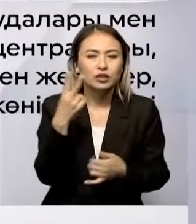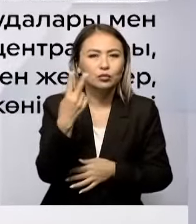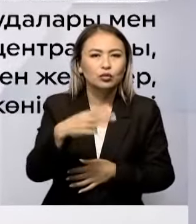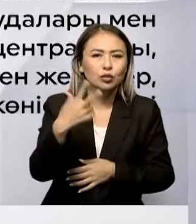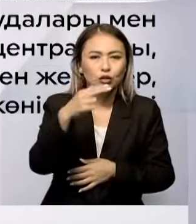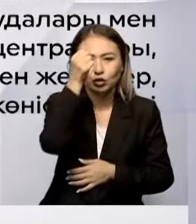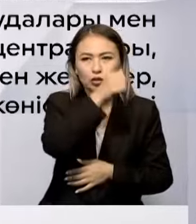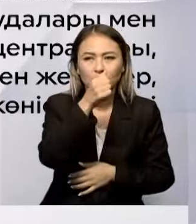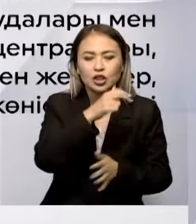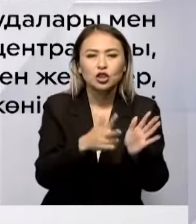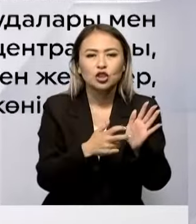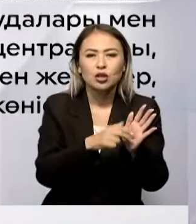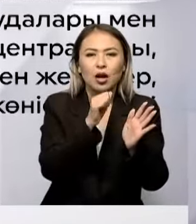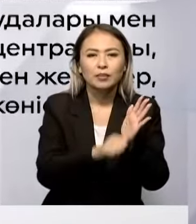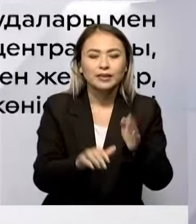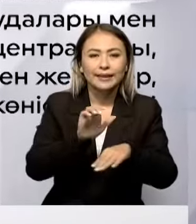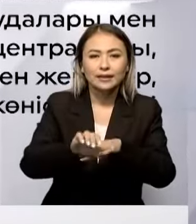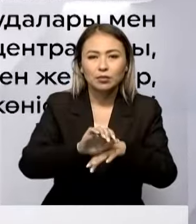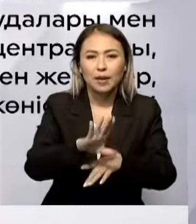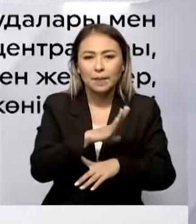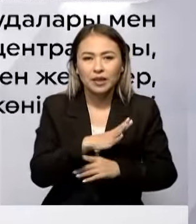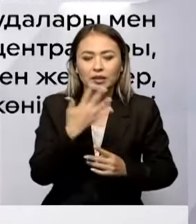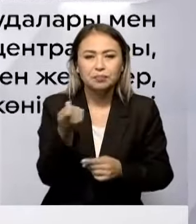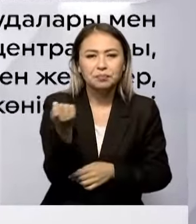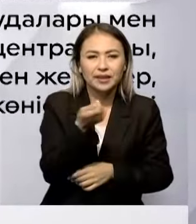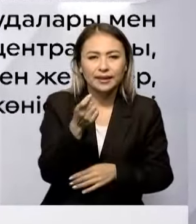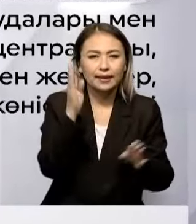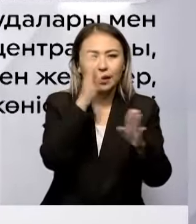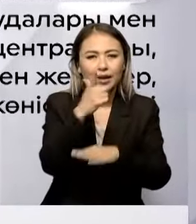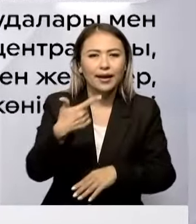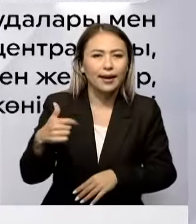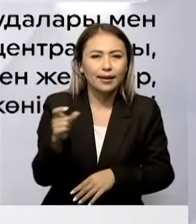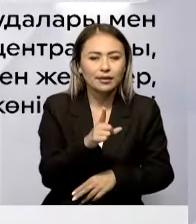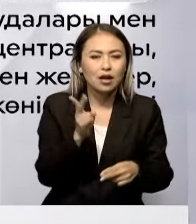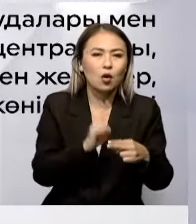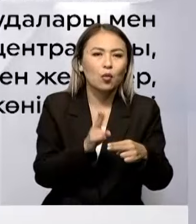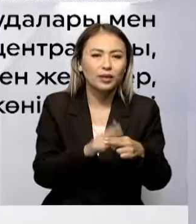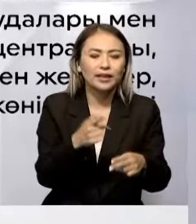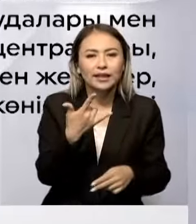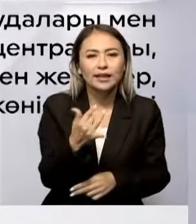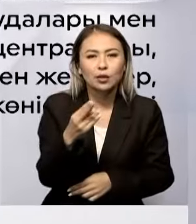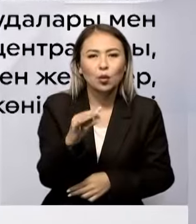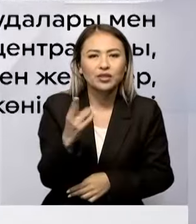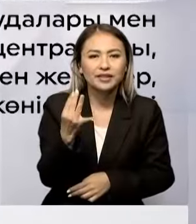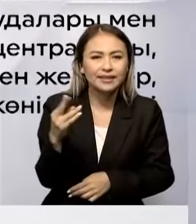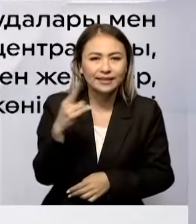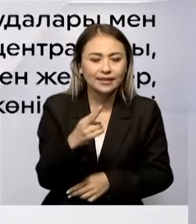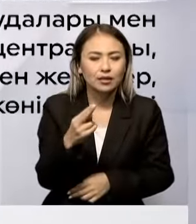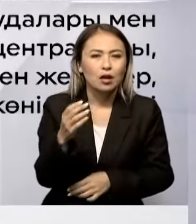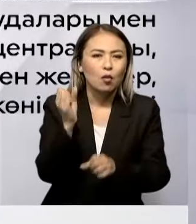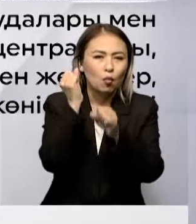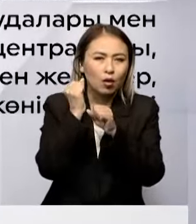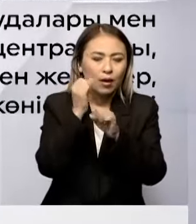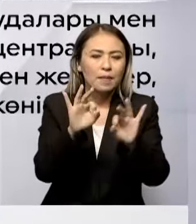860 миллион долларға экспорт жасалды. Ол негізінен бидай, табиғи газ, алюминий оксидтері мен гидроксидтері. Бидай оны